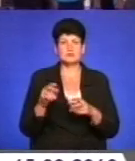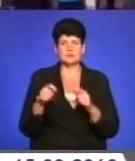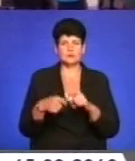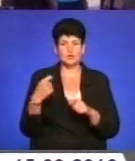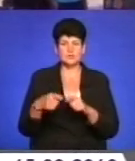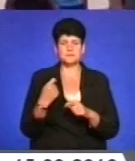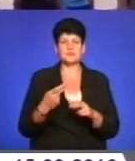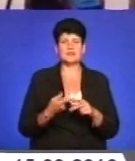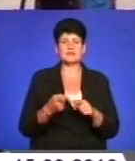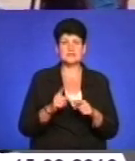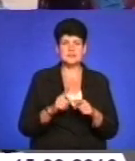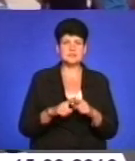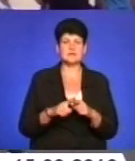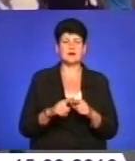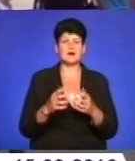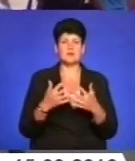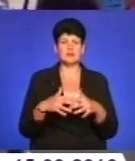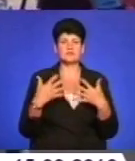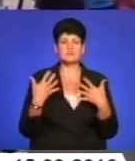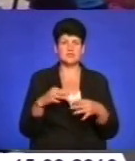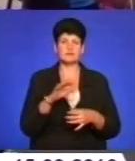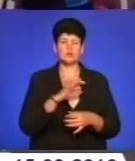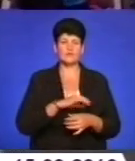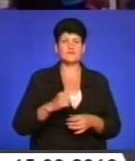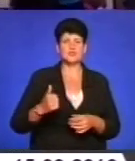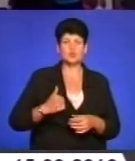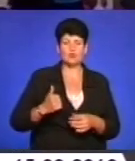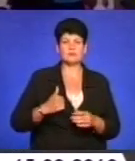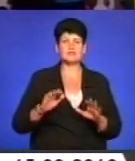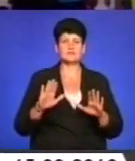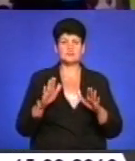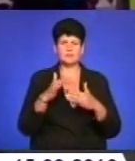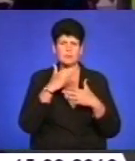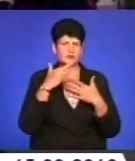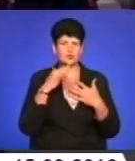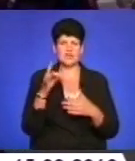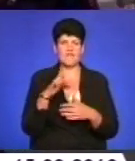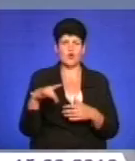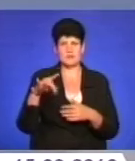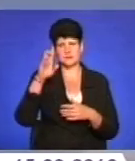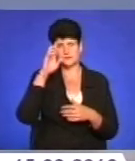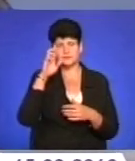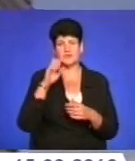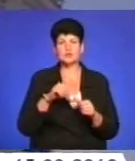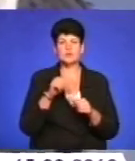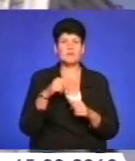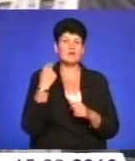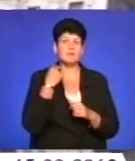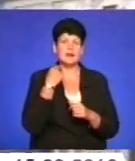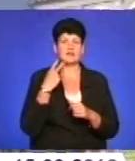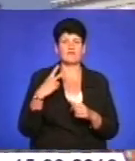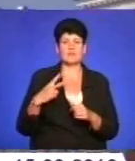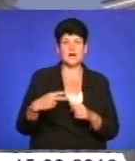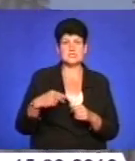апарати вже кілька років успішно використовуються правоохоронцями, військовими та надзвичайниками багатьох європейських країн, зокрема Великобританії, Франції